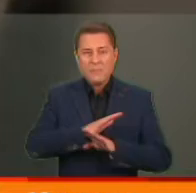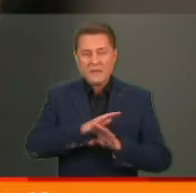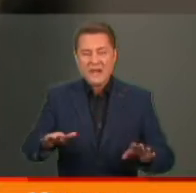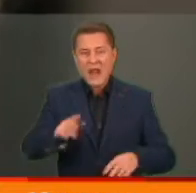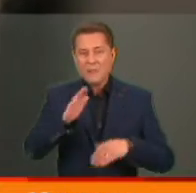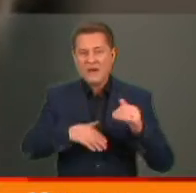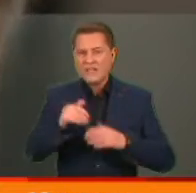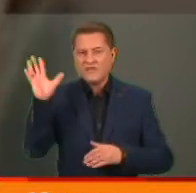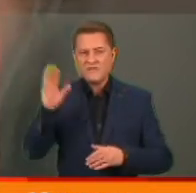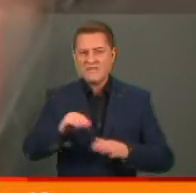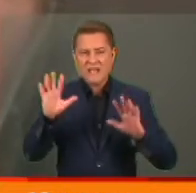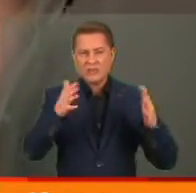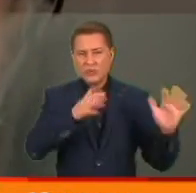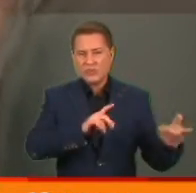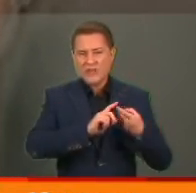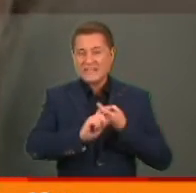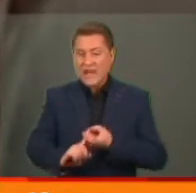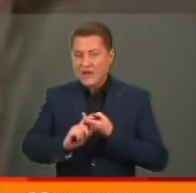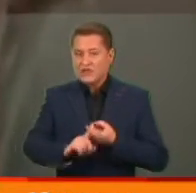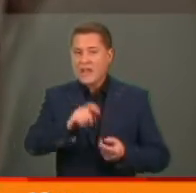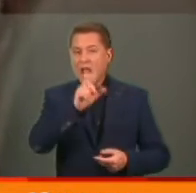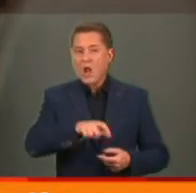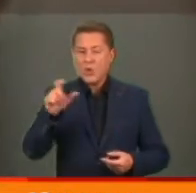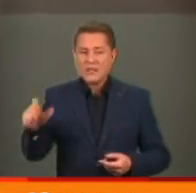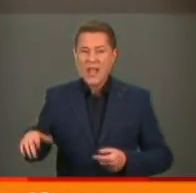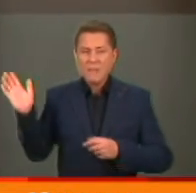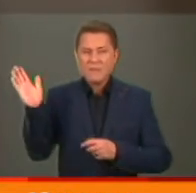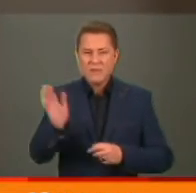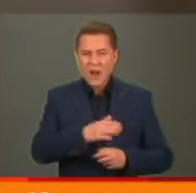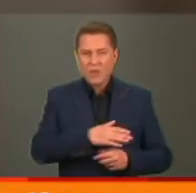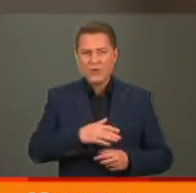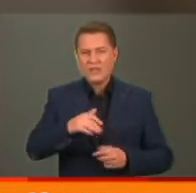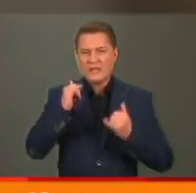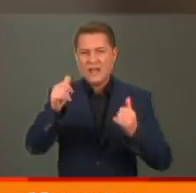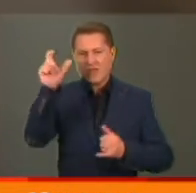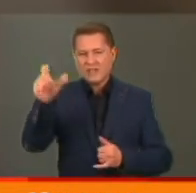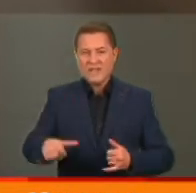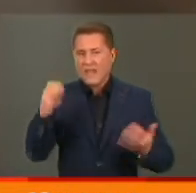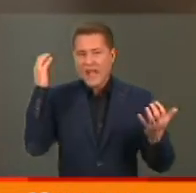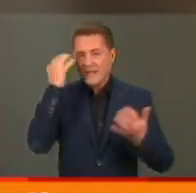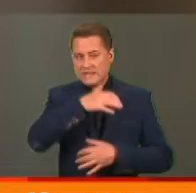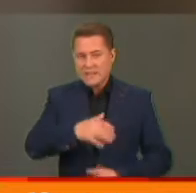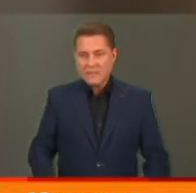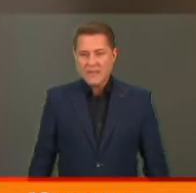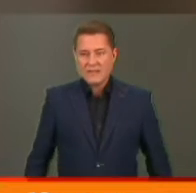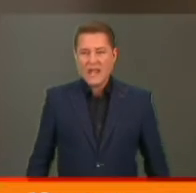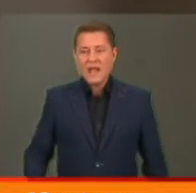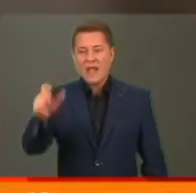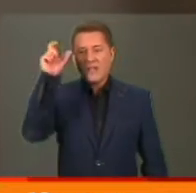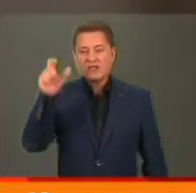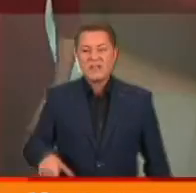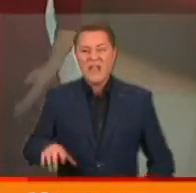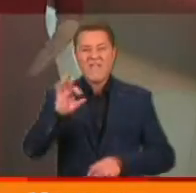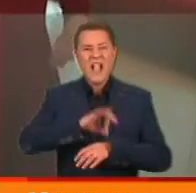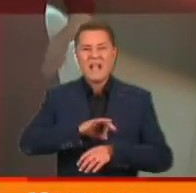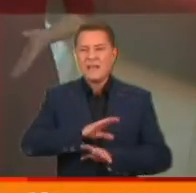Практично всі випадки зараження людей проходять для людини совершенно незаметно. Чоловік не